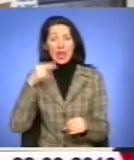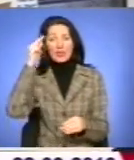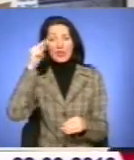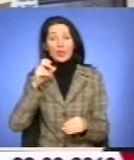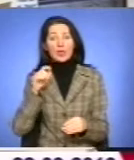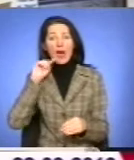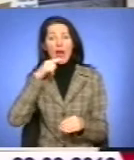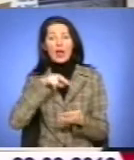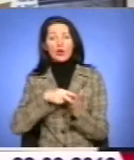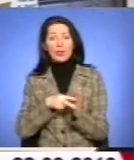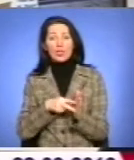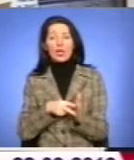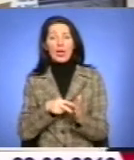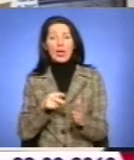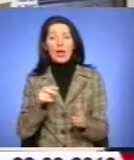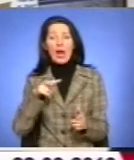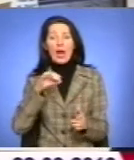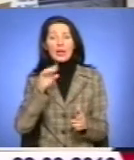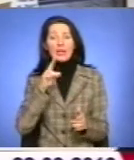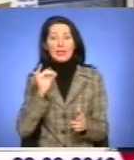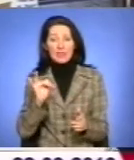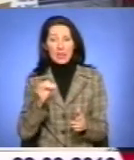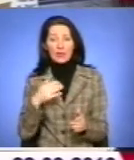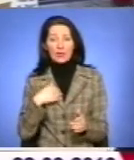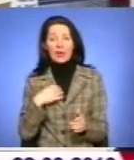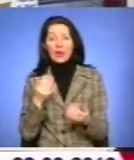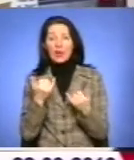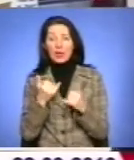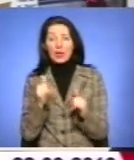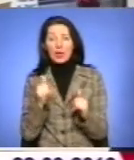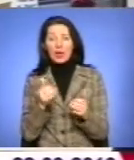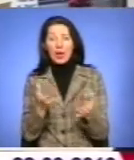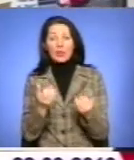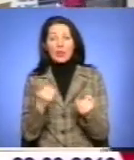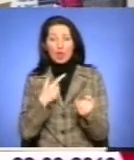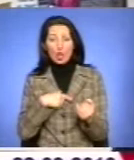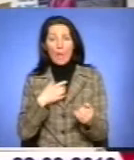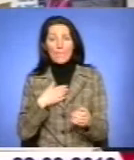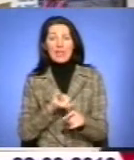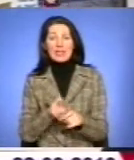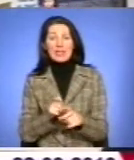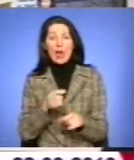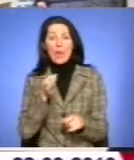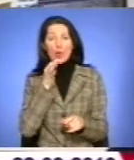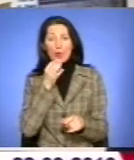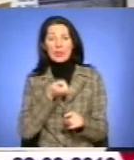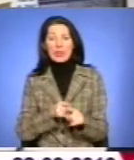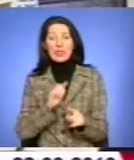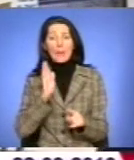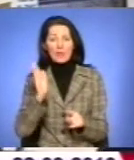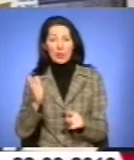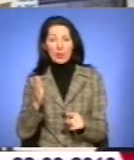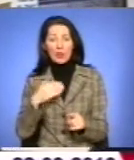ліцеї, і я настільки вразилася, взагалі прийняла це близько до себе, тому що мені це подобається і це перспективно.